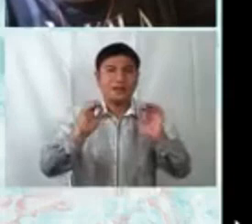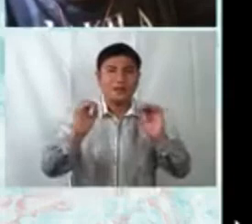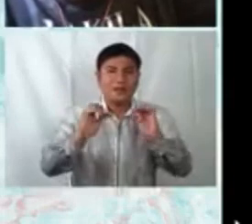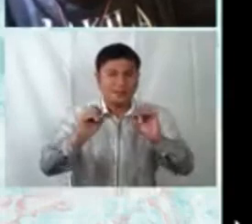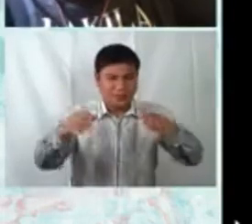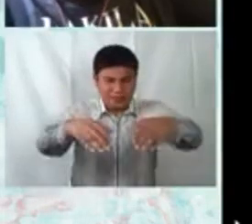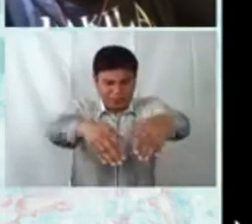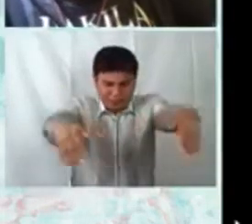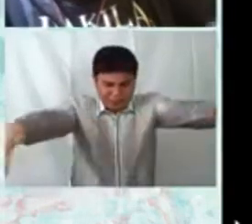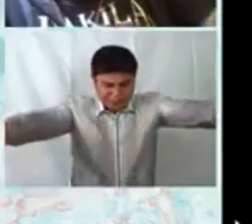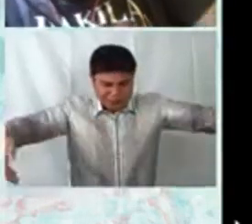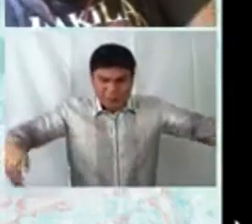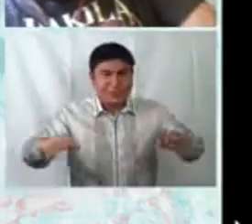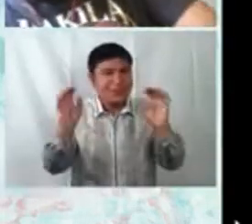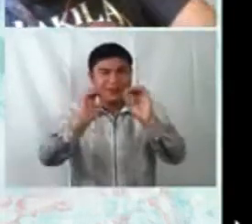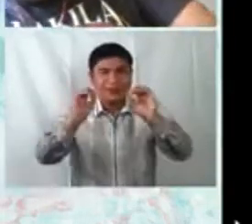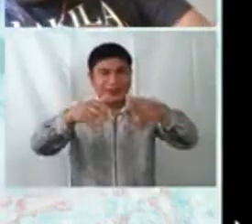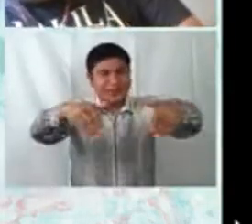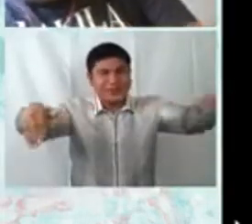ano?